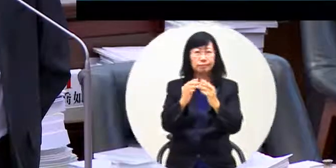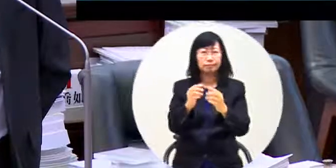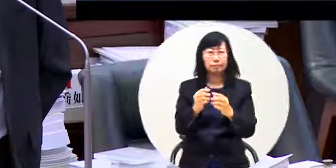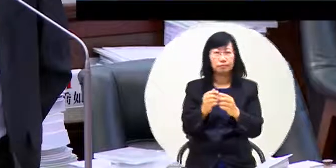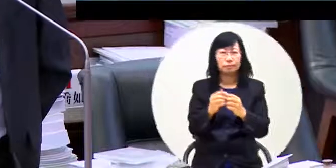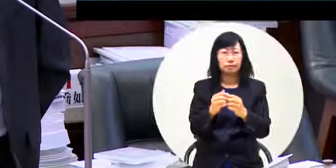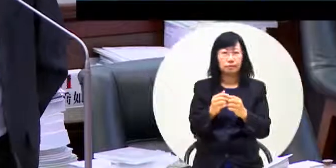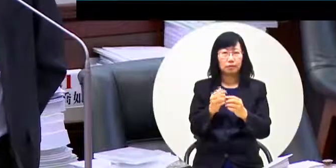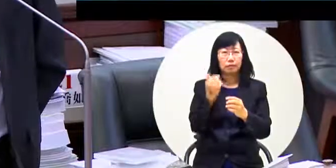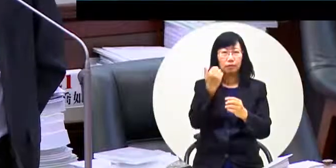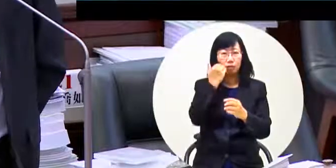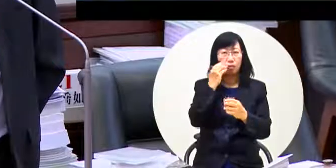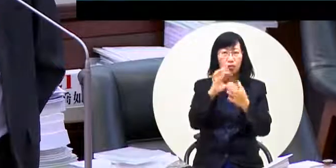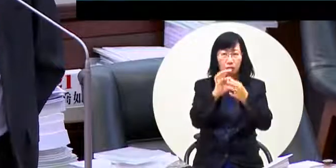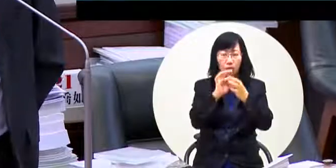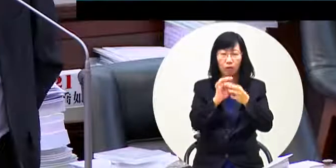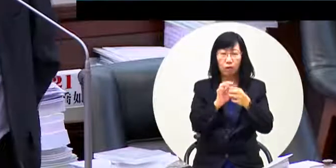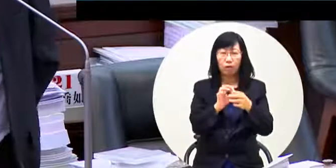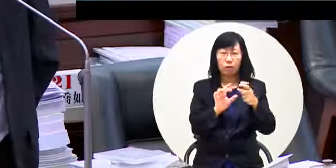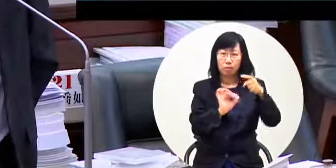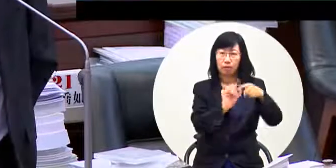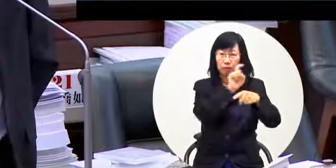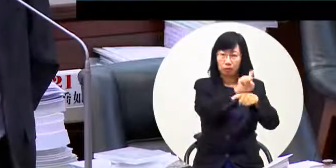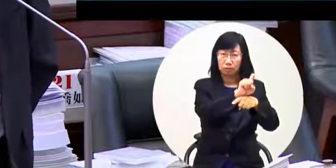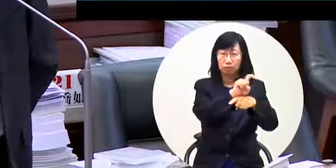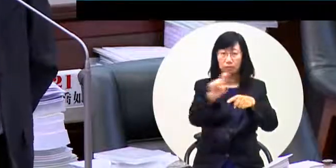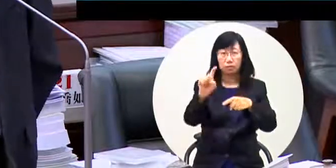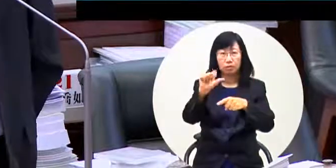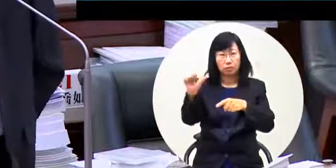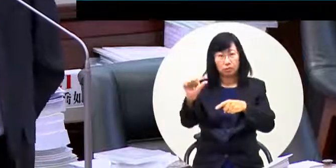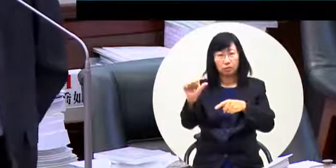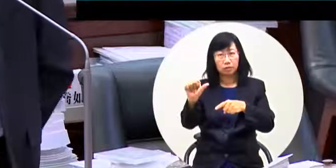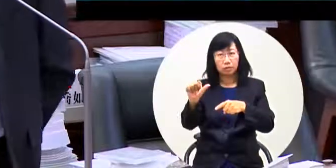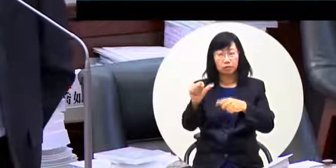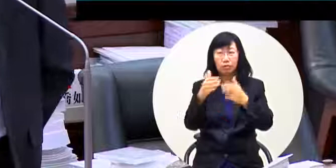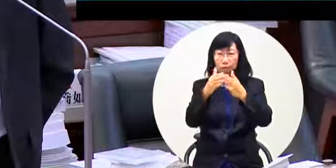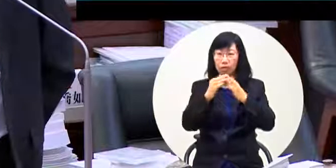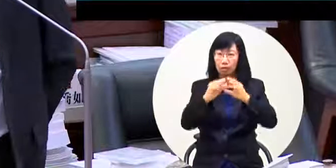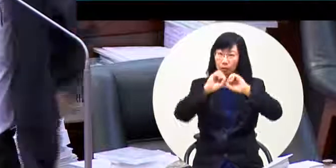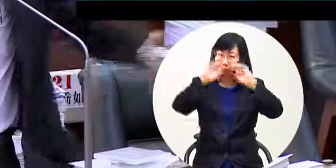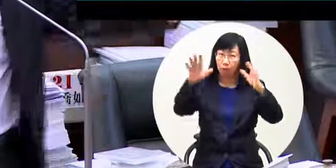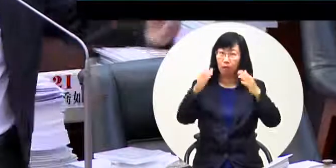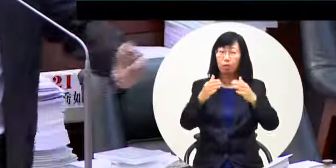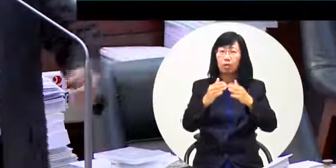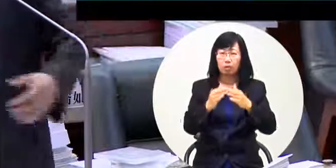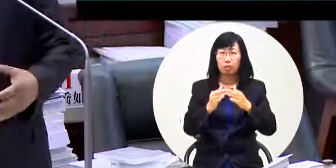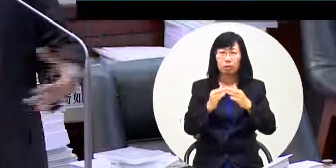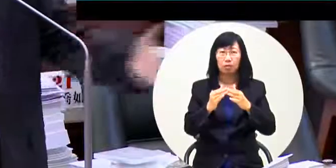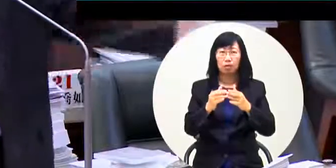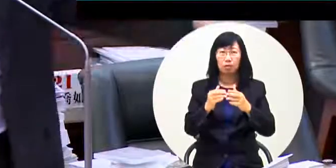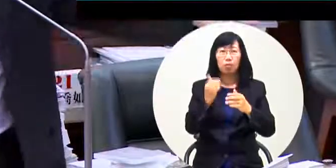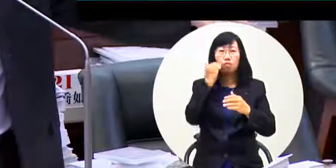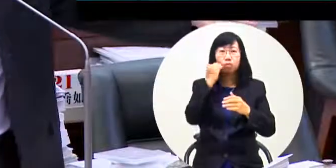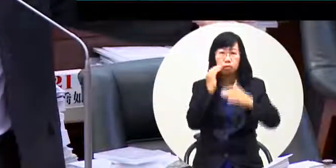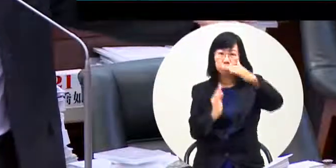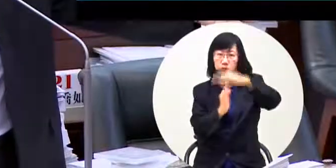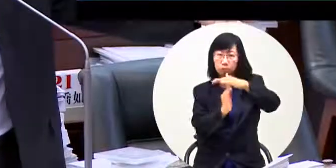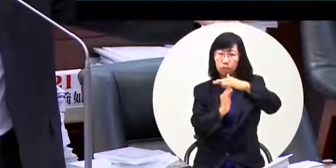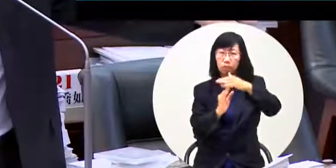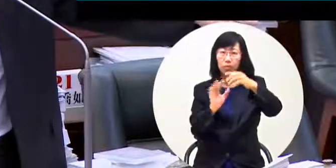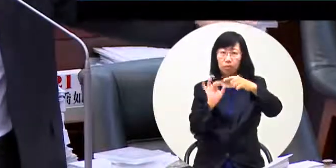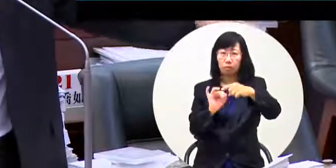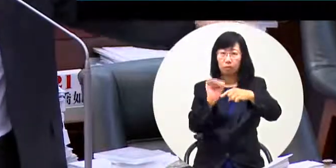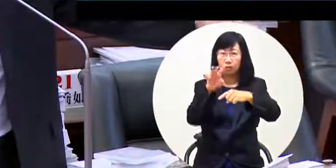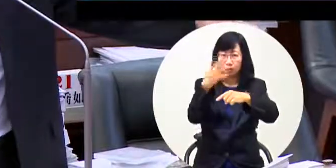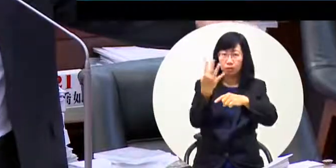10%到15%，就这样要公告400%，伊得要停班停课，他是不是在影射我们高雄家？恁家